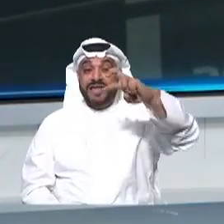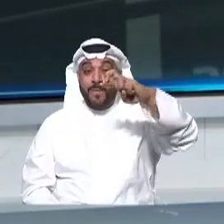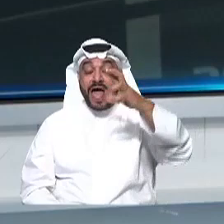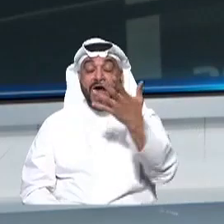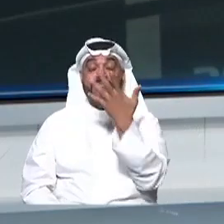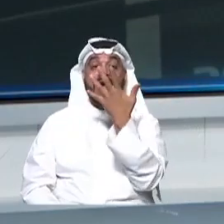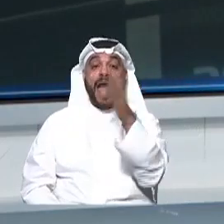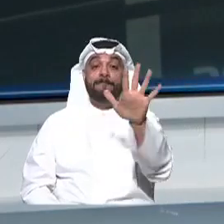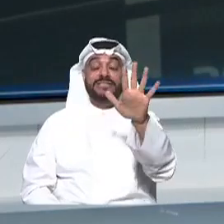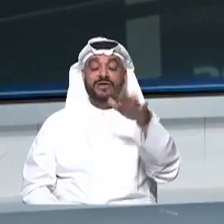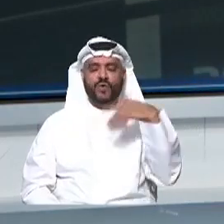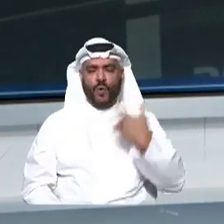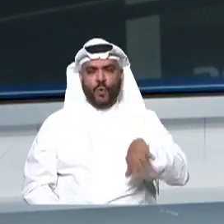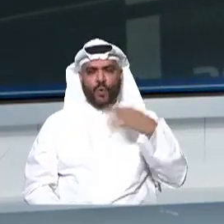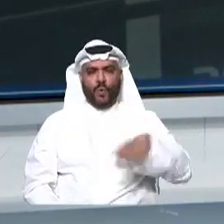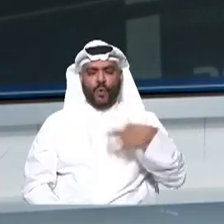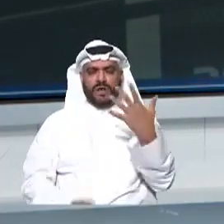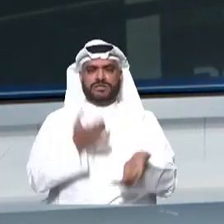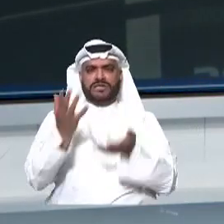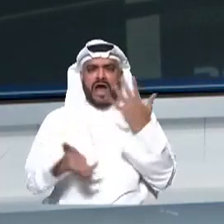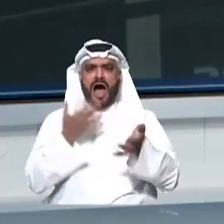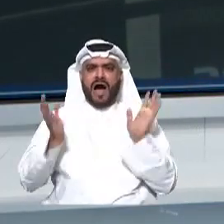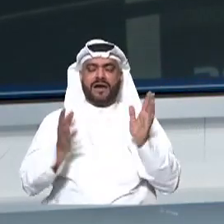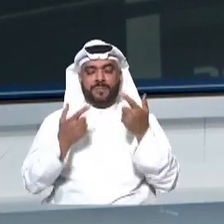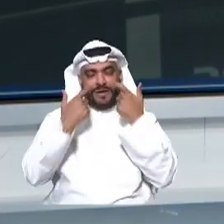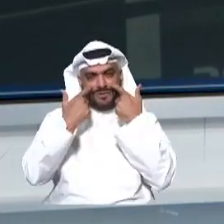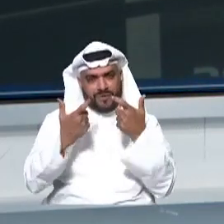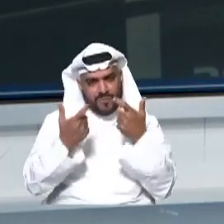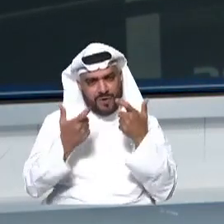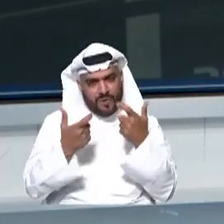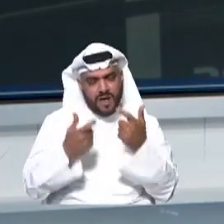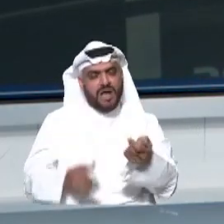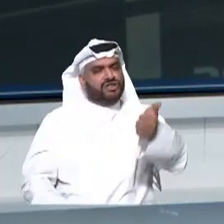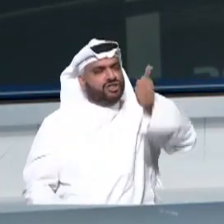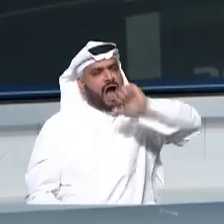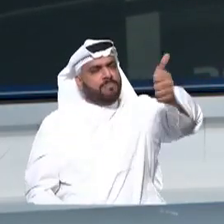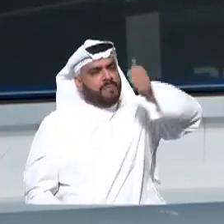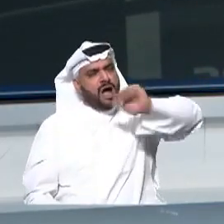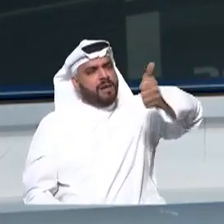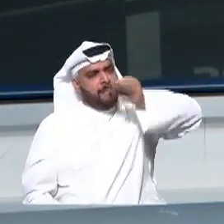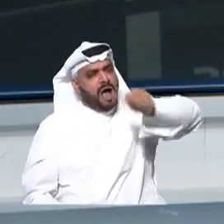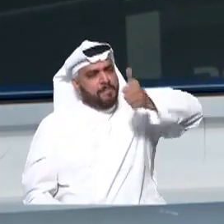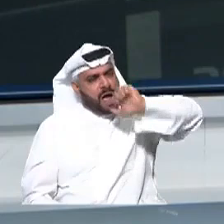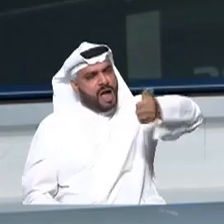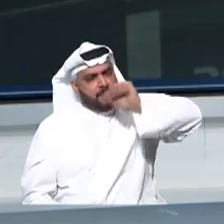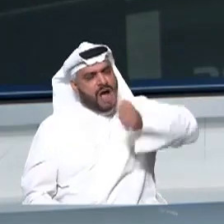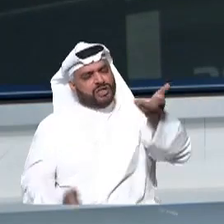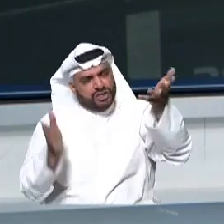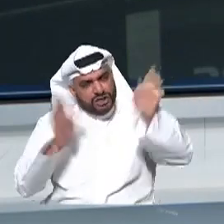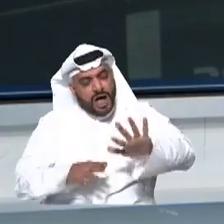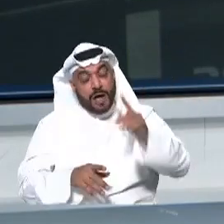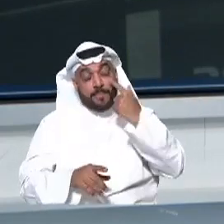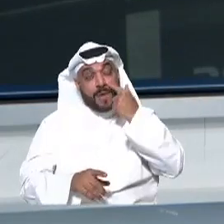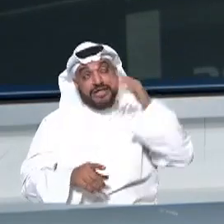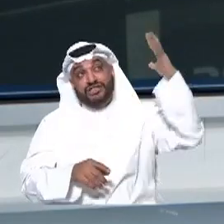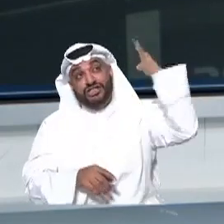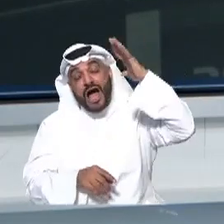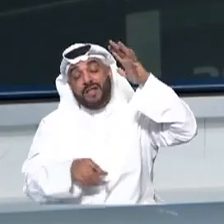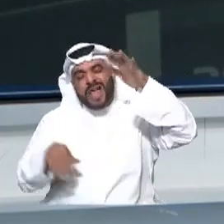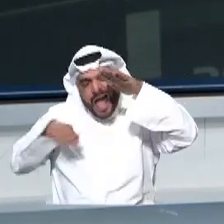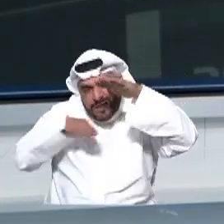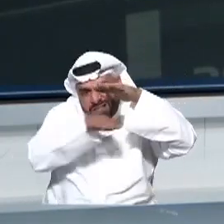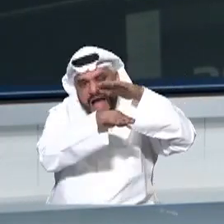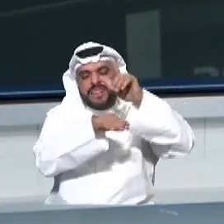الكويت. أجواءنا شديدة الحرارة، لذا ننصح أعزائي المشاهدين شرب كميات كافية من الماء وأيضا تجنب أشعة الشمس